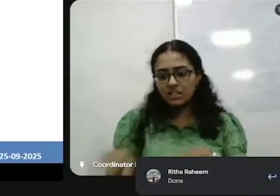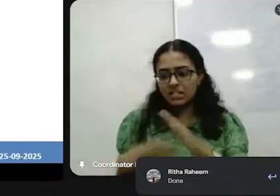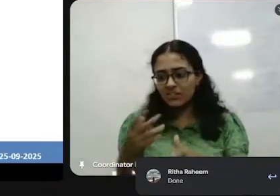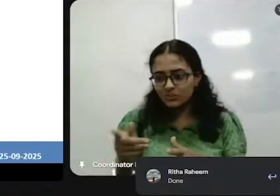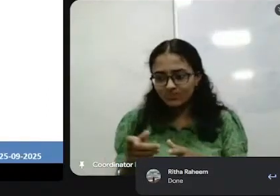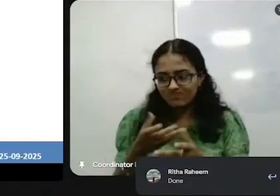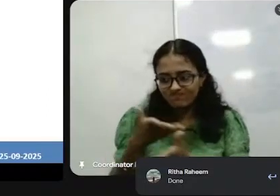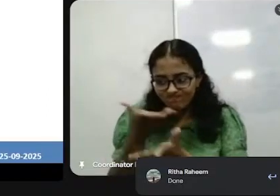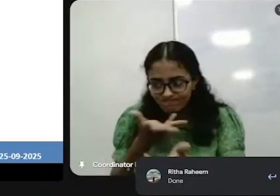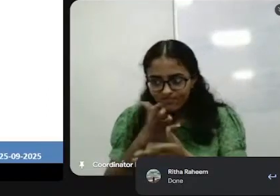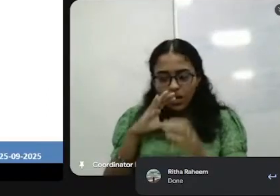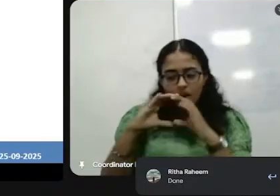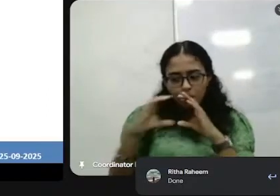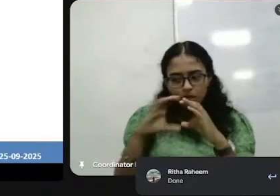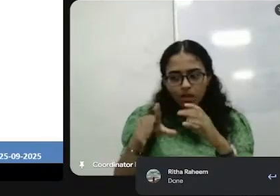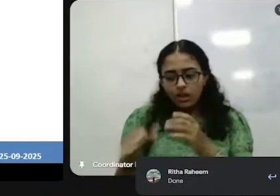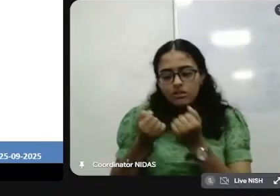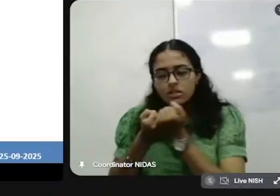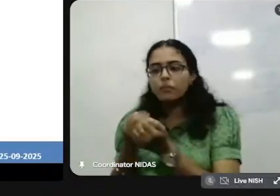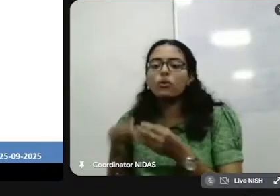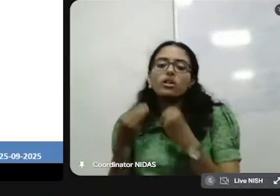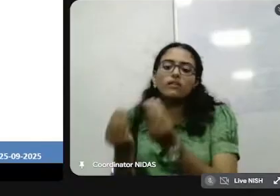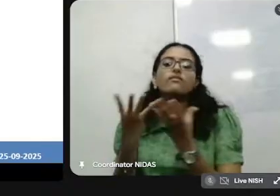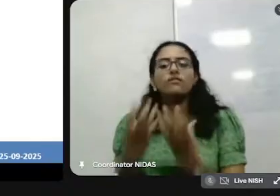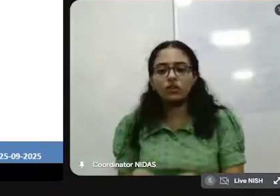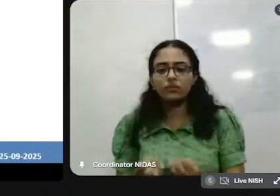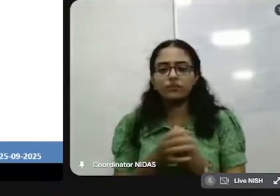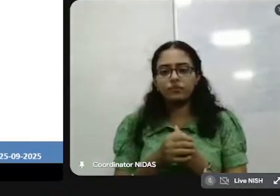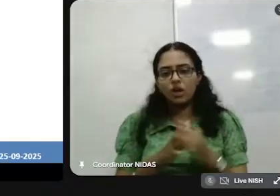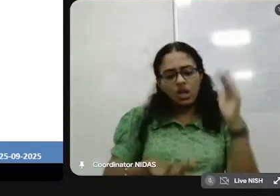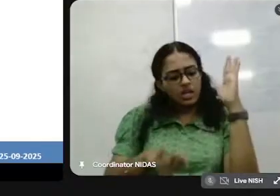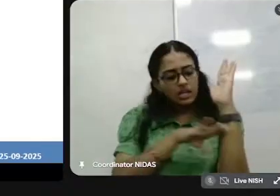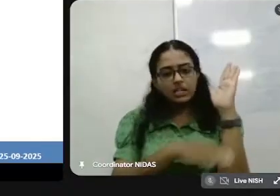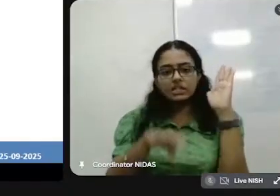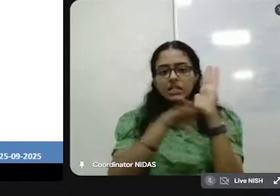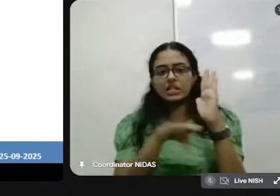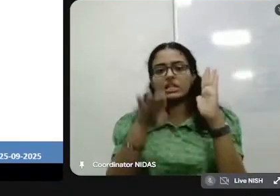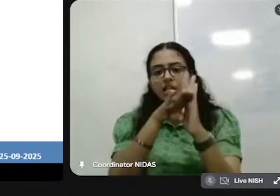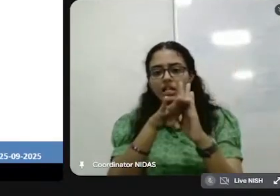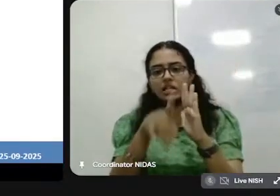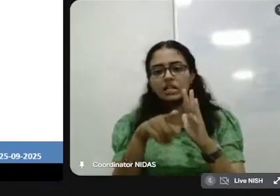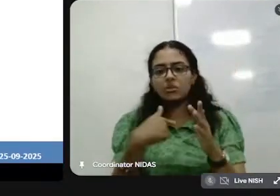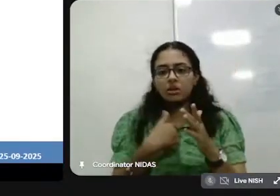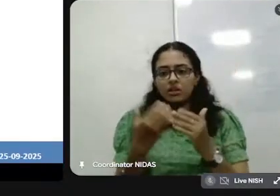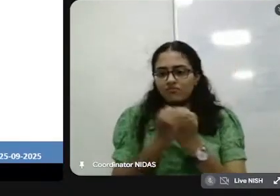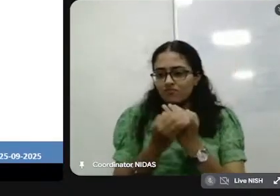സംസാരിക്കാനും അവരെ സപ്പോർട്ട് ചെയ്യാനായിട്ട്. ഒക്കെ ഓരോ ഘട്ടത്തിലും അതിൻ്റെതായിട്ട് പിന്തുണ നമ്മൾ കൊടുക്കേണ്ടതായിട്ടുണ്ട്.